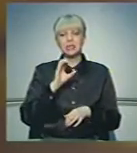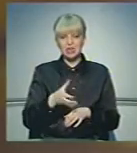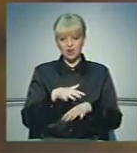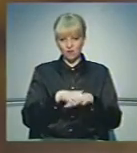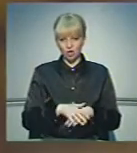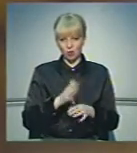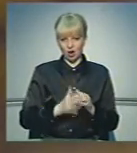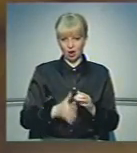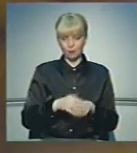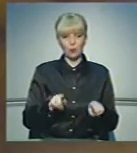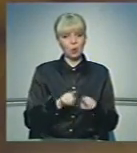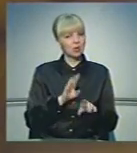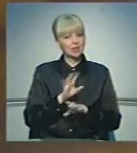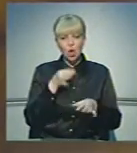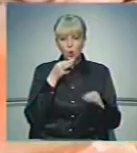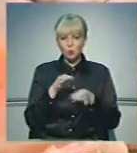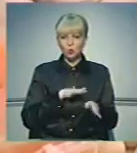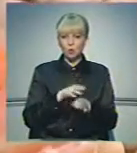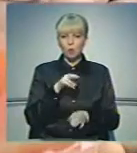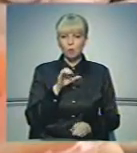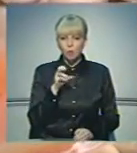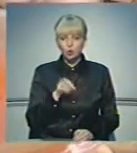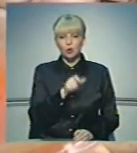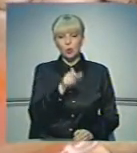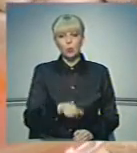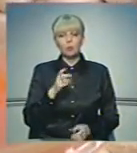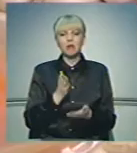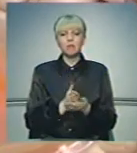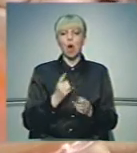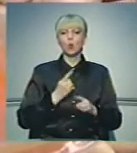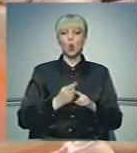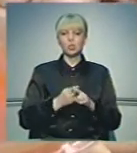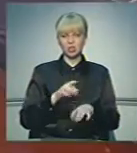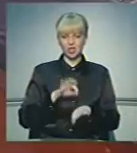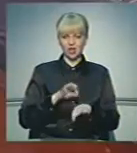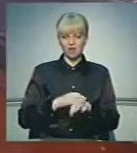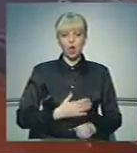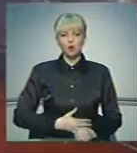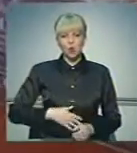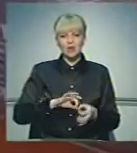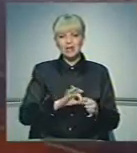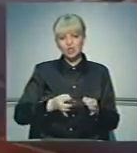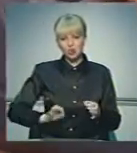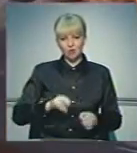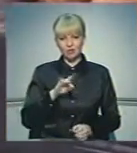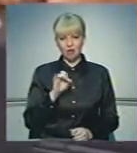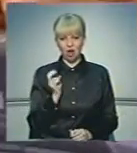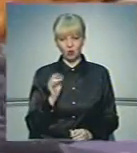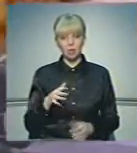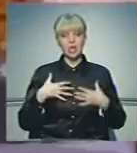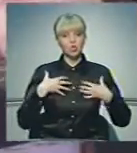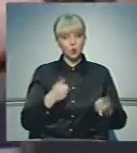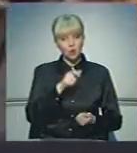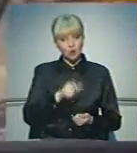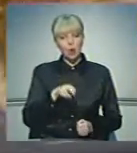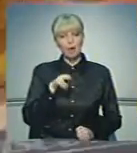капусти. Однак не рекомендують дотримуватися посту людям, які мають хронічні захворювання шлунково-кишкового тракту. Для здорових